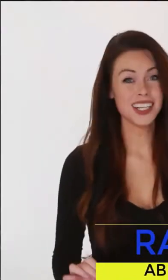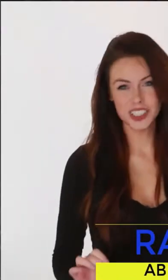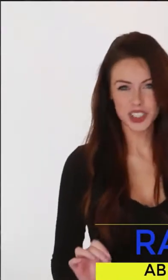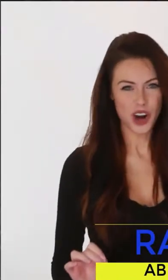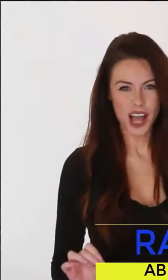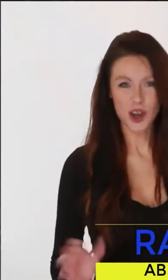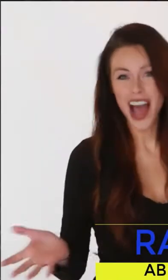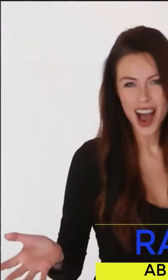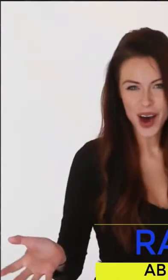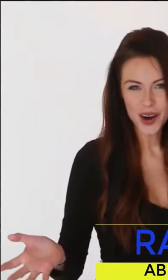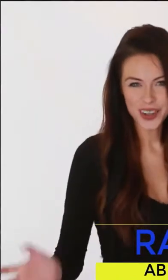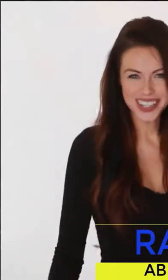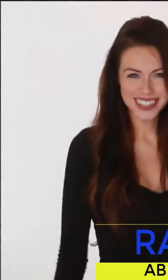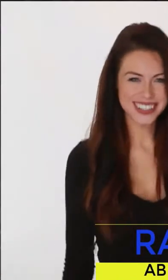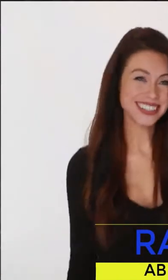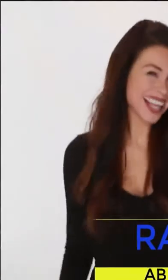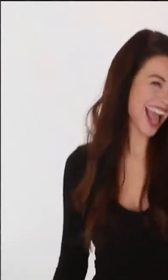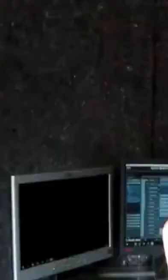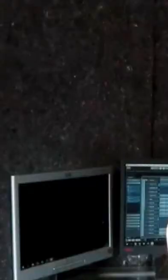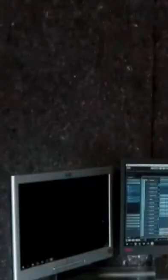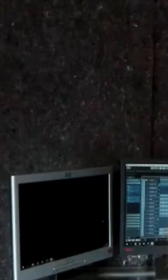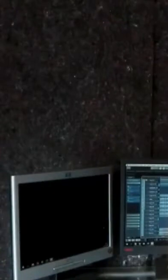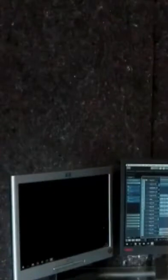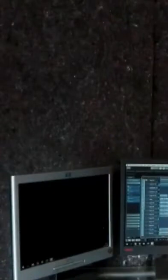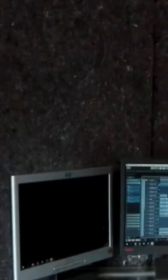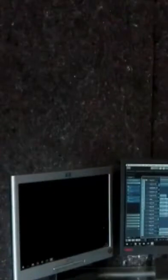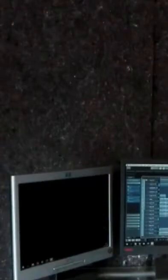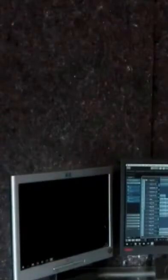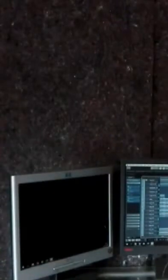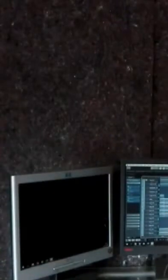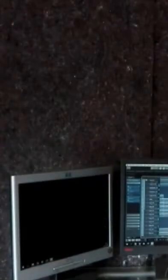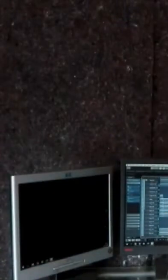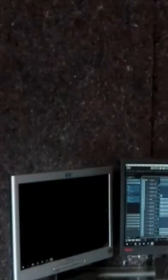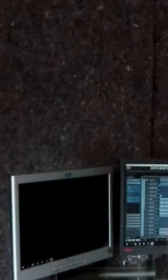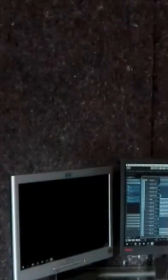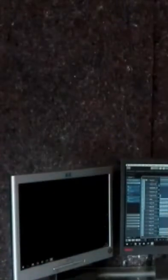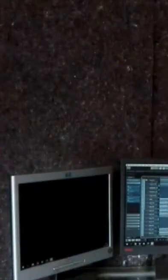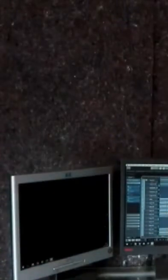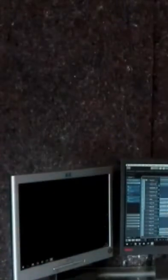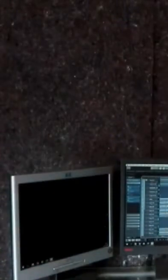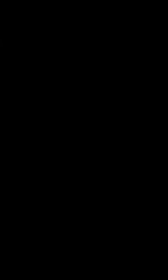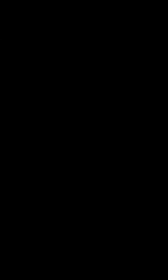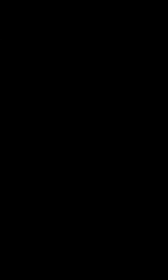samajhna shuru karo. Math Uncle makes math easy.